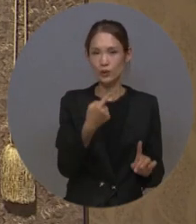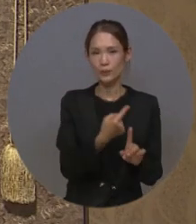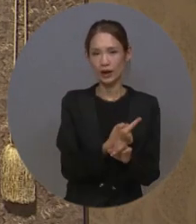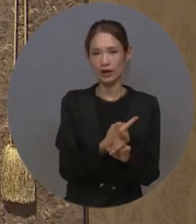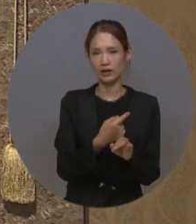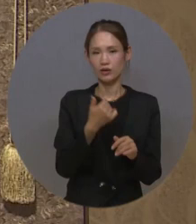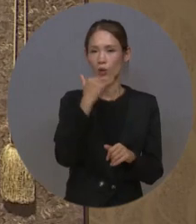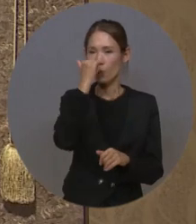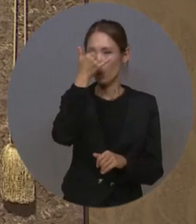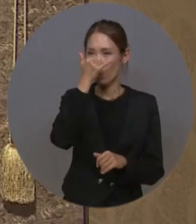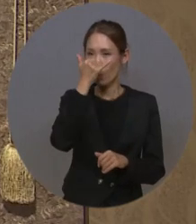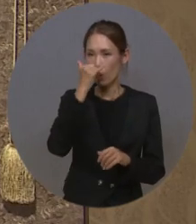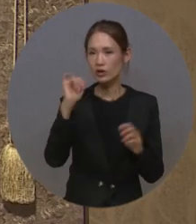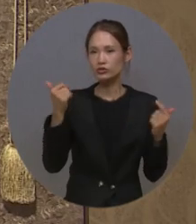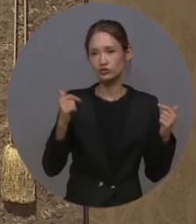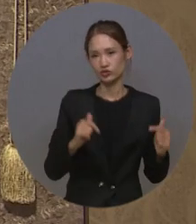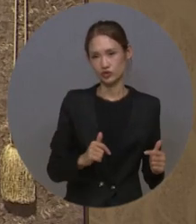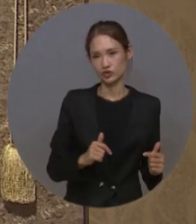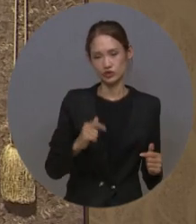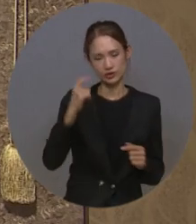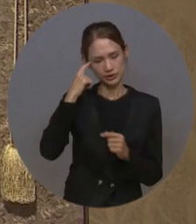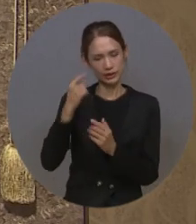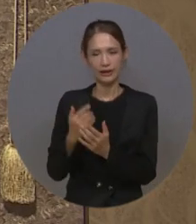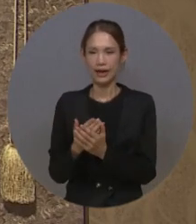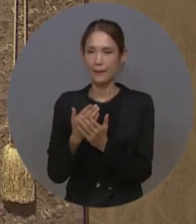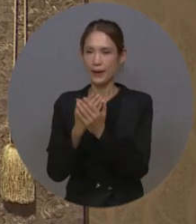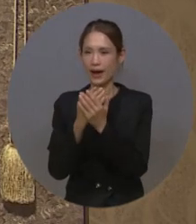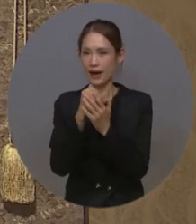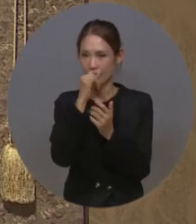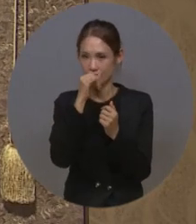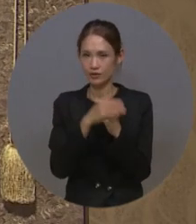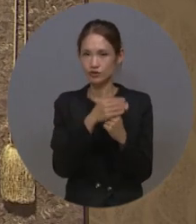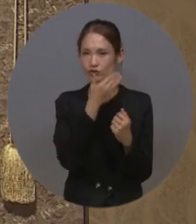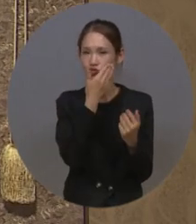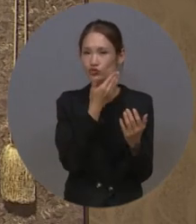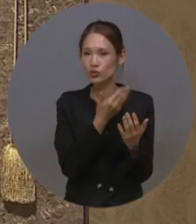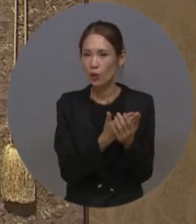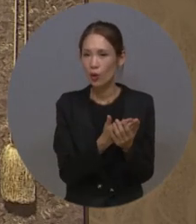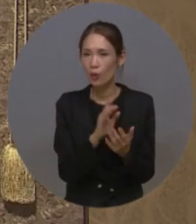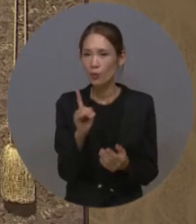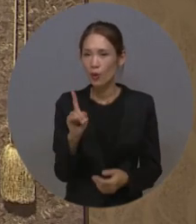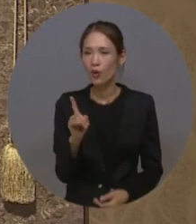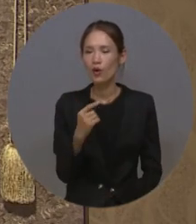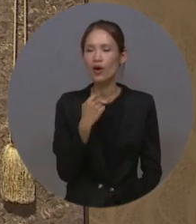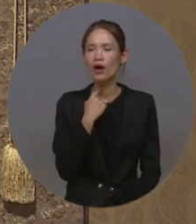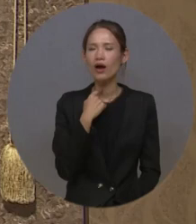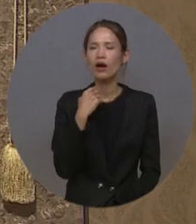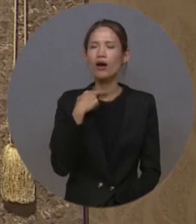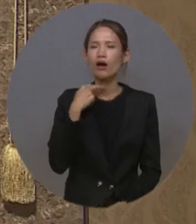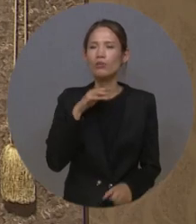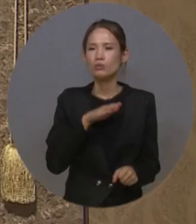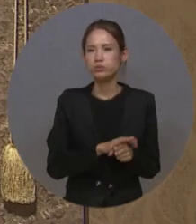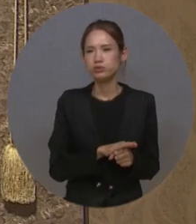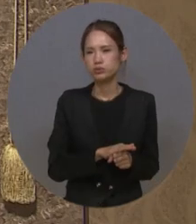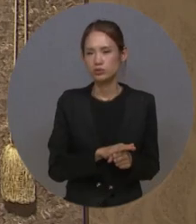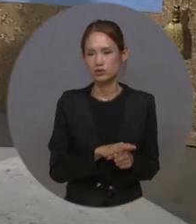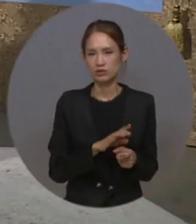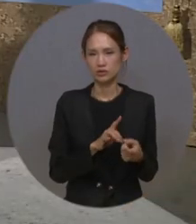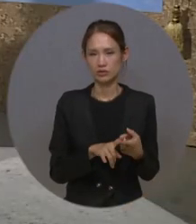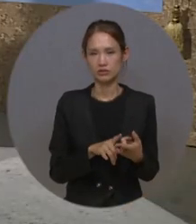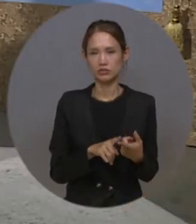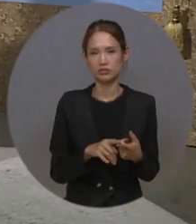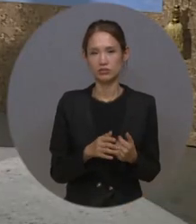되는 그런 것도 개발이 돼 있고요. 핵심은 목이 막히는 거. 이 목이 막히는